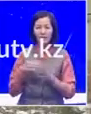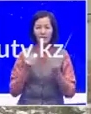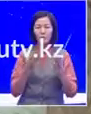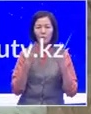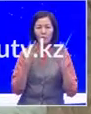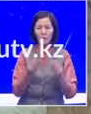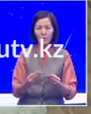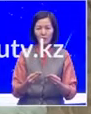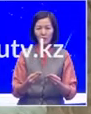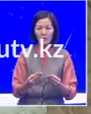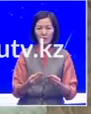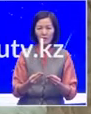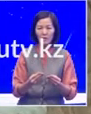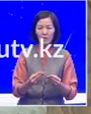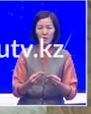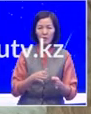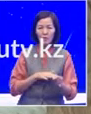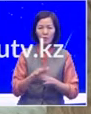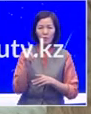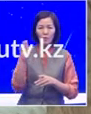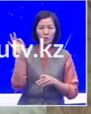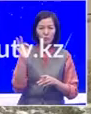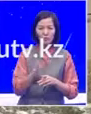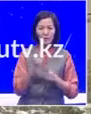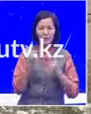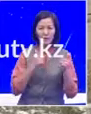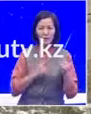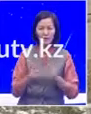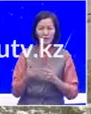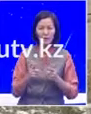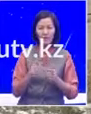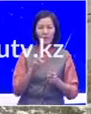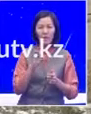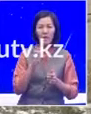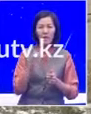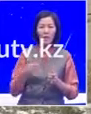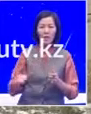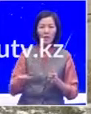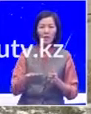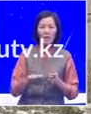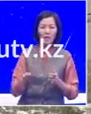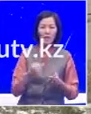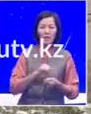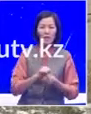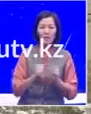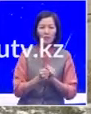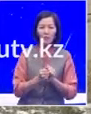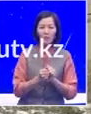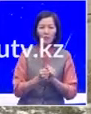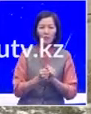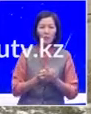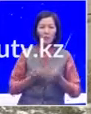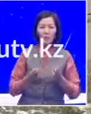күні жылту қазандықтары толығымен 100% дайын. Кеген ауданы тек қана қатты отын яғни көмірмен